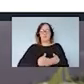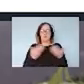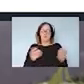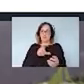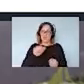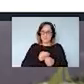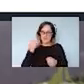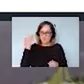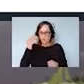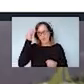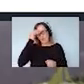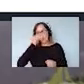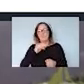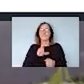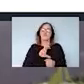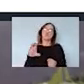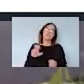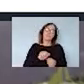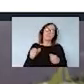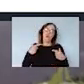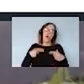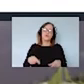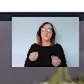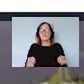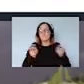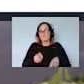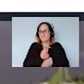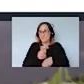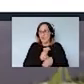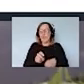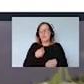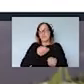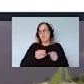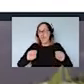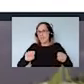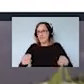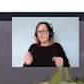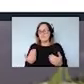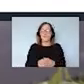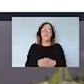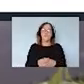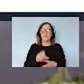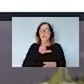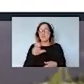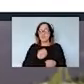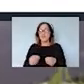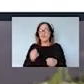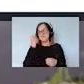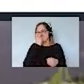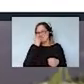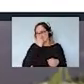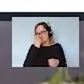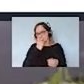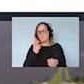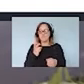jesteś społecznym naukowcem, czy jesteś osobą, która tworzy technologię, czy jesteś aktywistą, czy jesteś zainteresowany